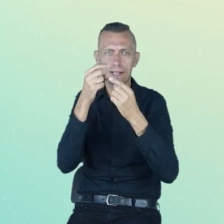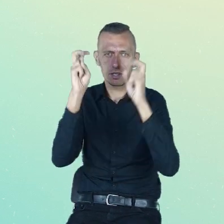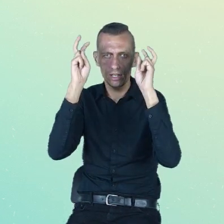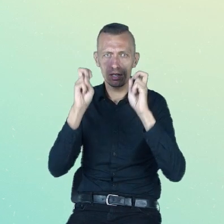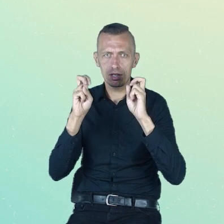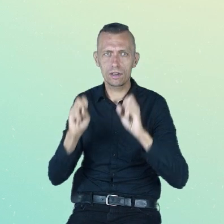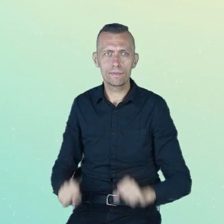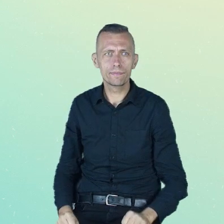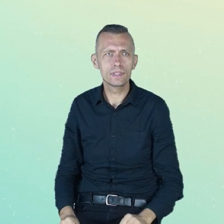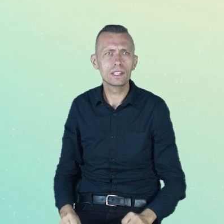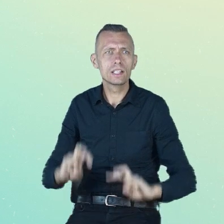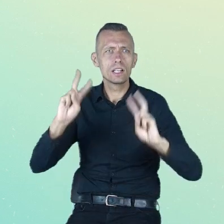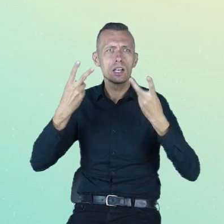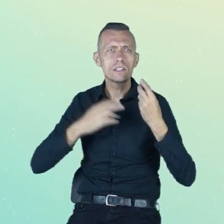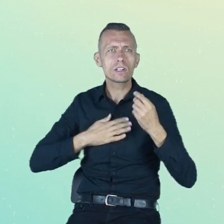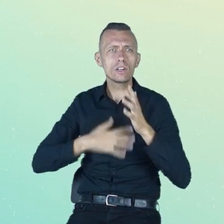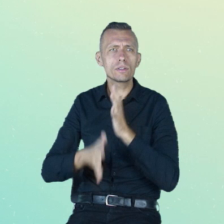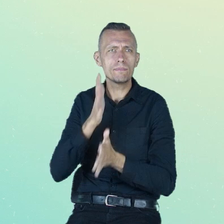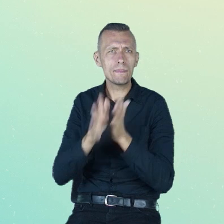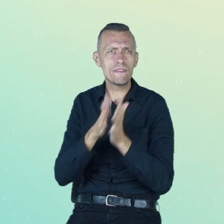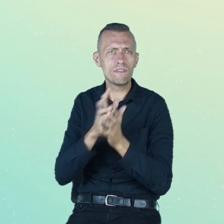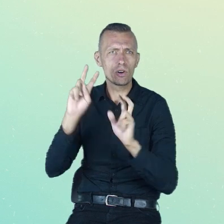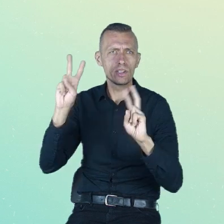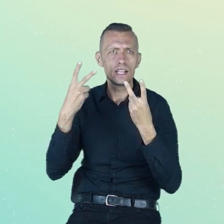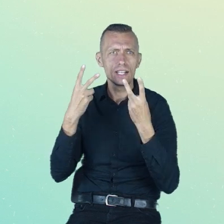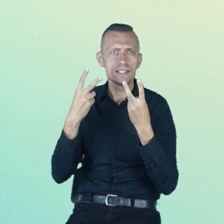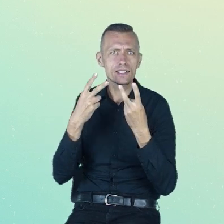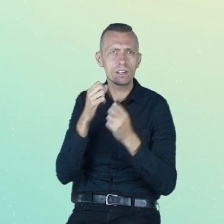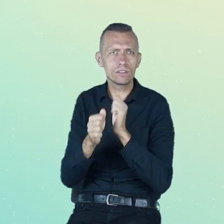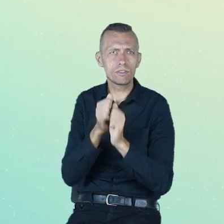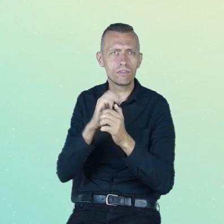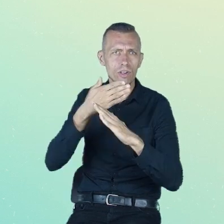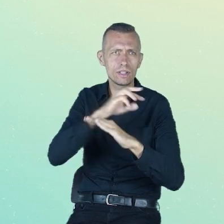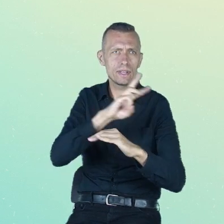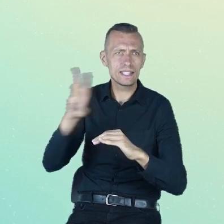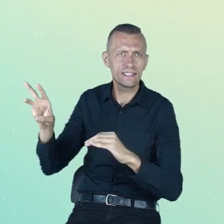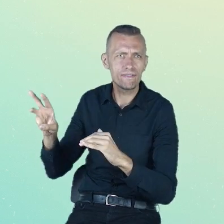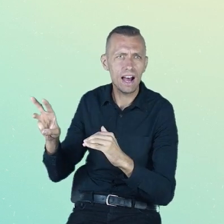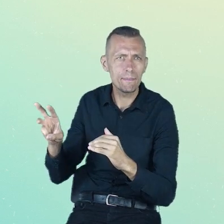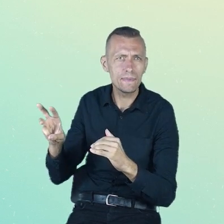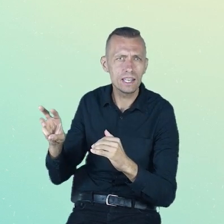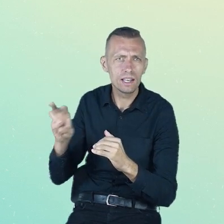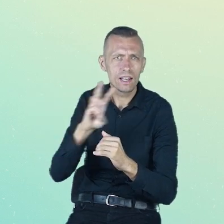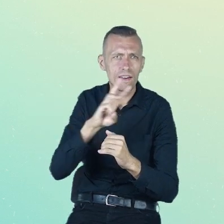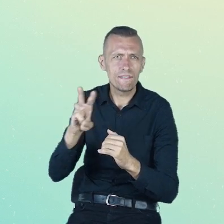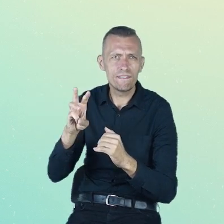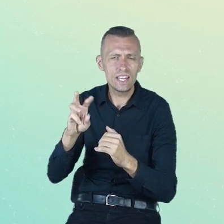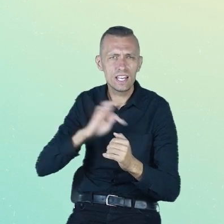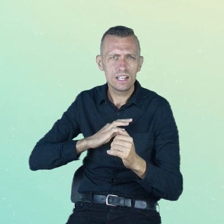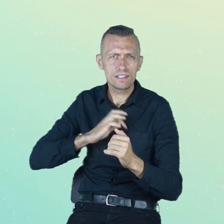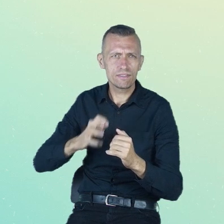Skąd wojny i skąd starcia między wami? Czy nie wynikają one z waszych namiętności, które toczą walkę w waszych